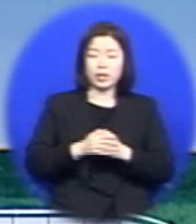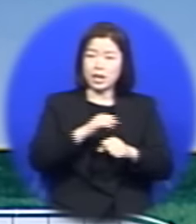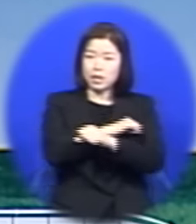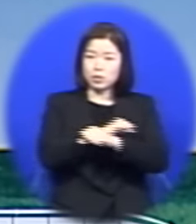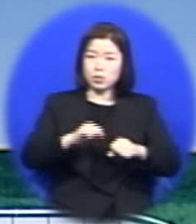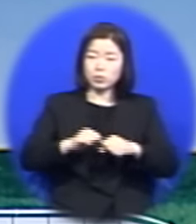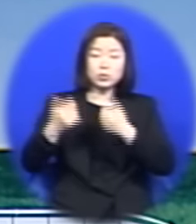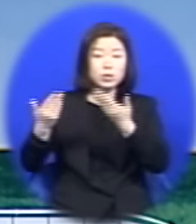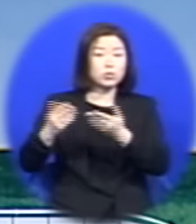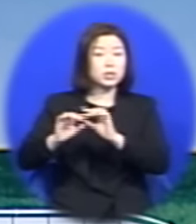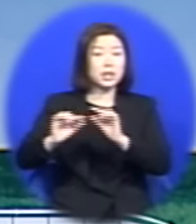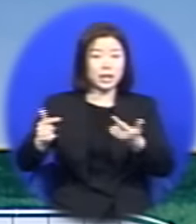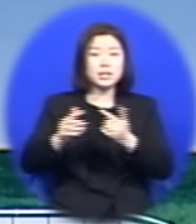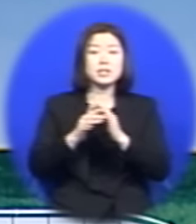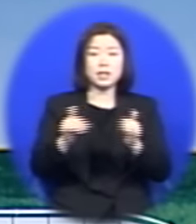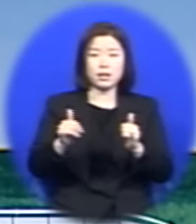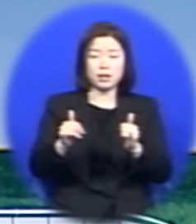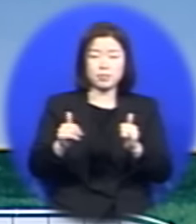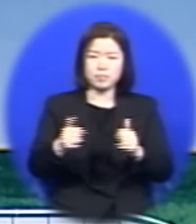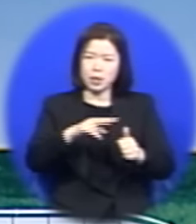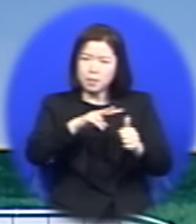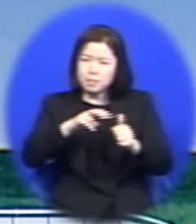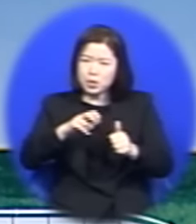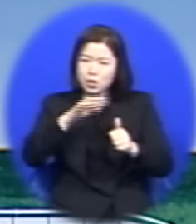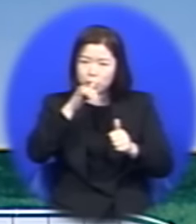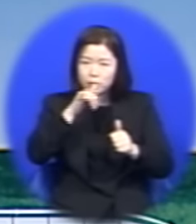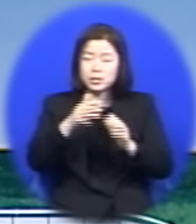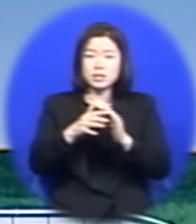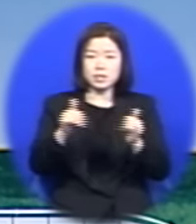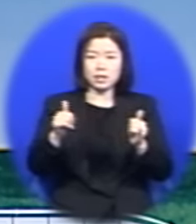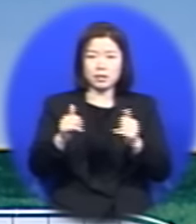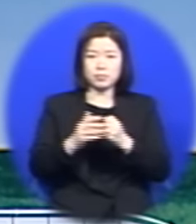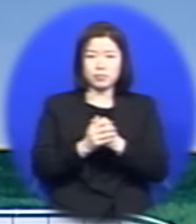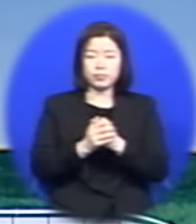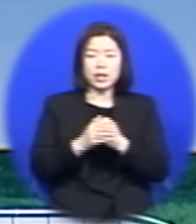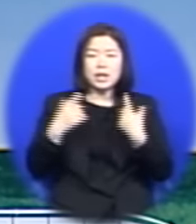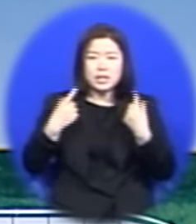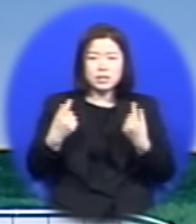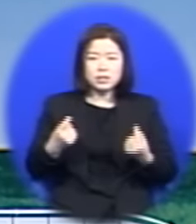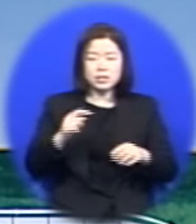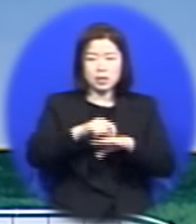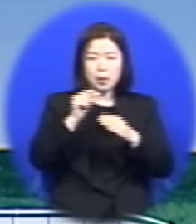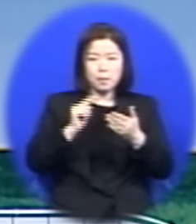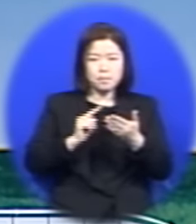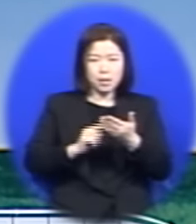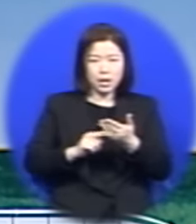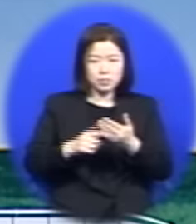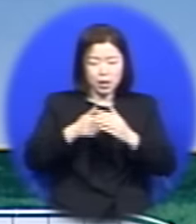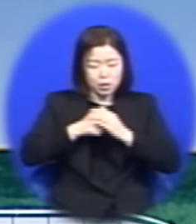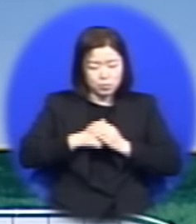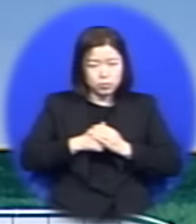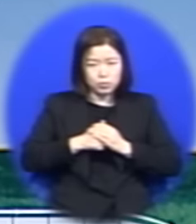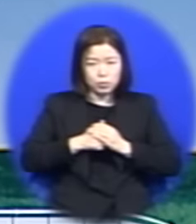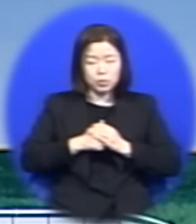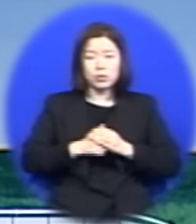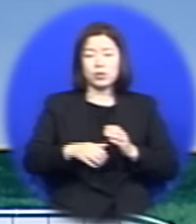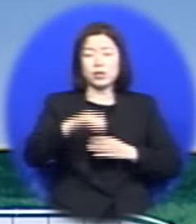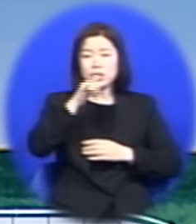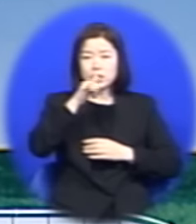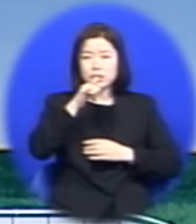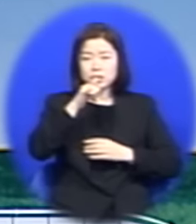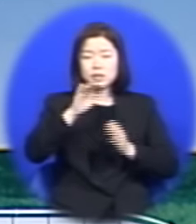용서하지 않은 사람, 미워하고 있는 사람, 여전히 마음에 품고 있으면서 성찬을 받았던 걸 깨달았을